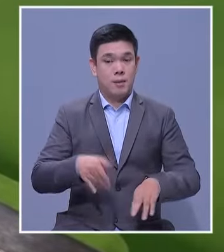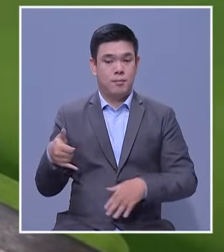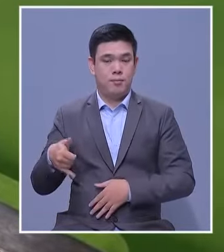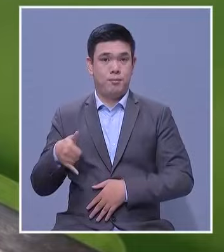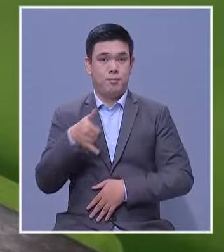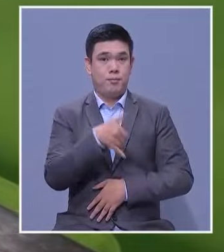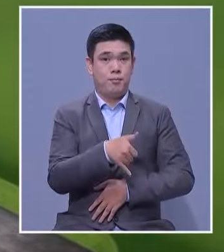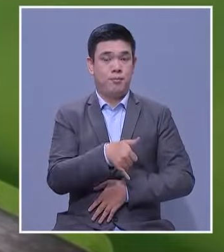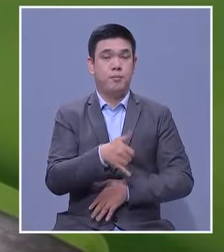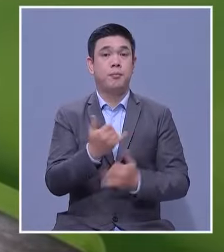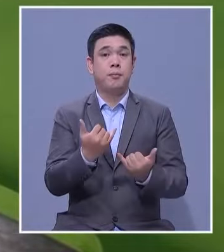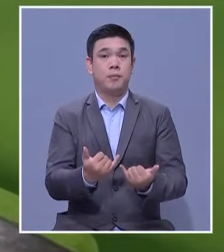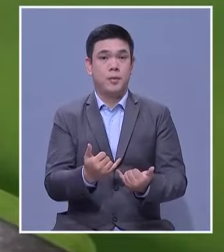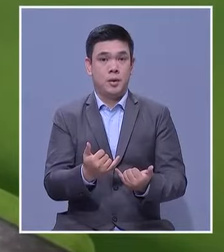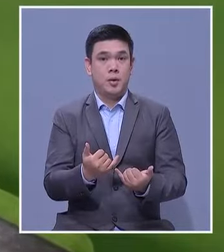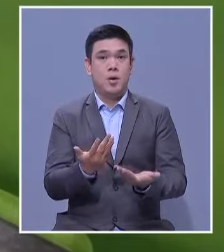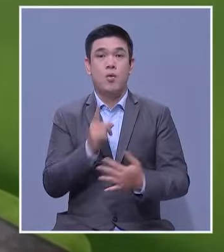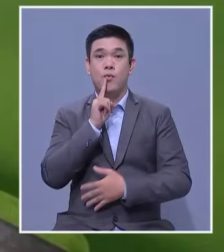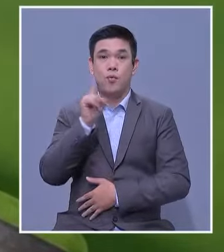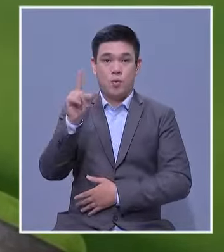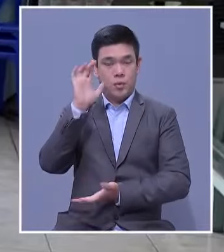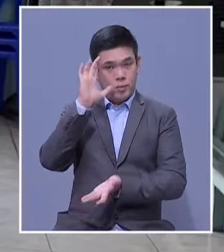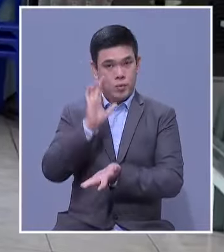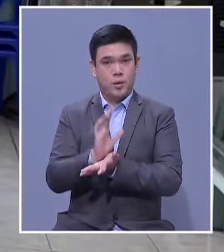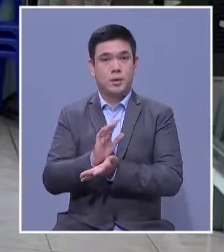าจากต่างจังหวัดเดี๋ยวจะมีการไปแจ้งความ